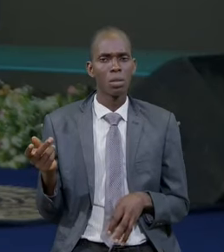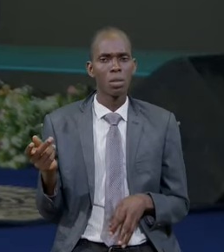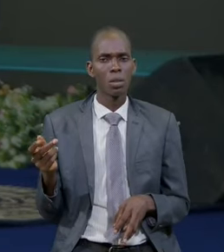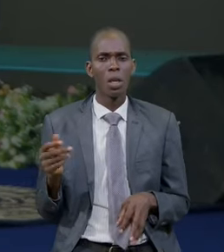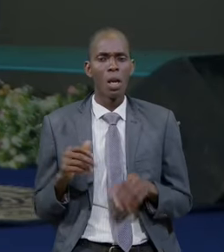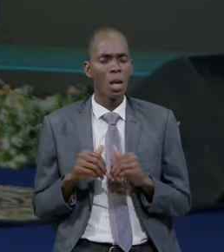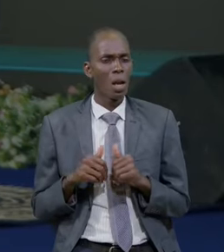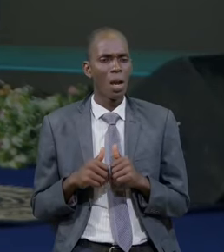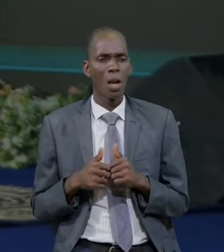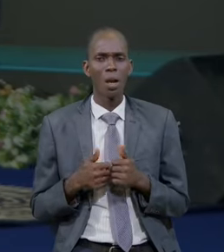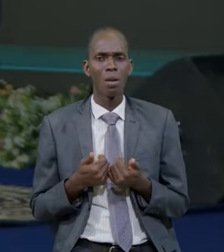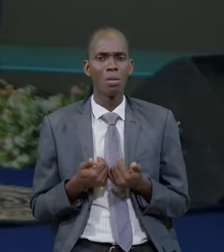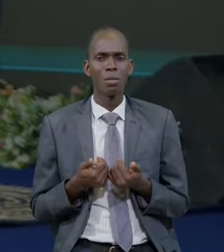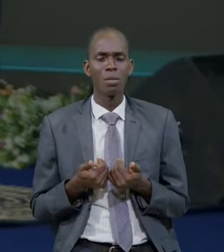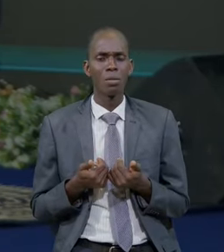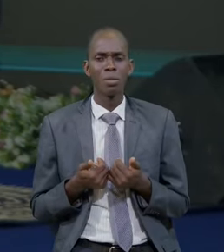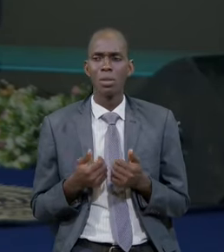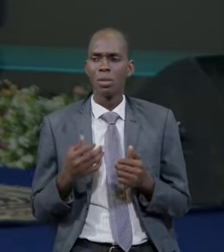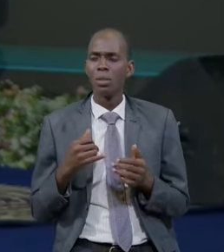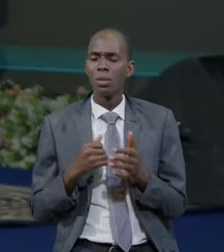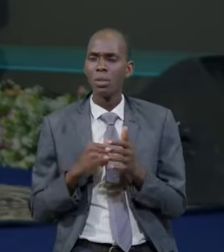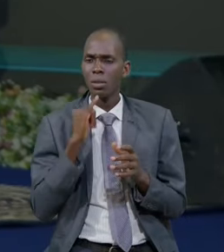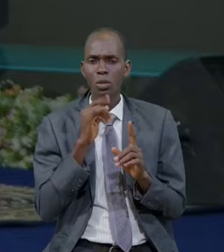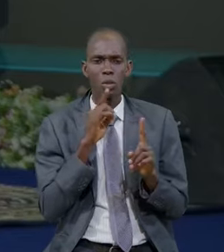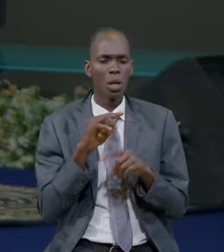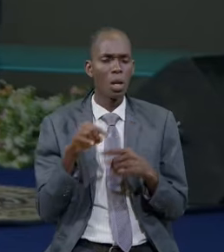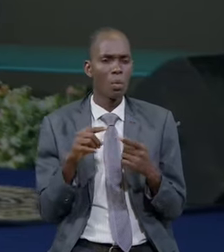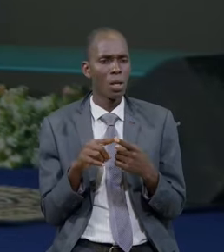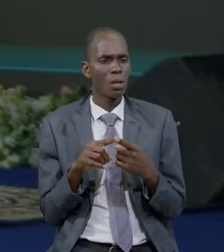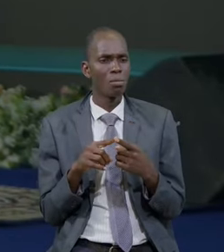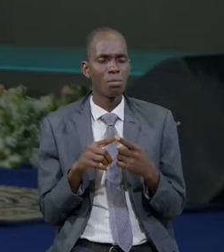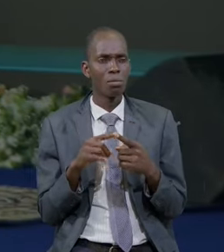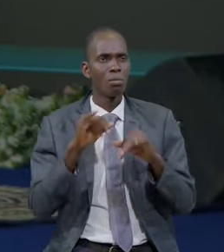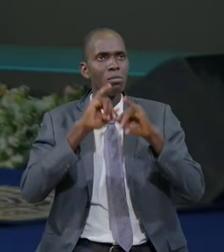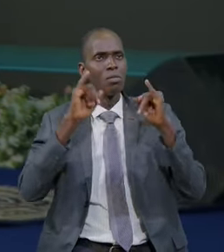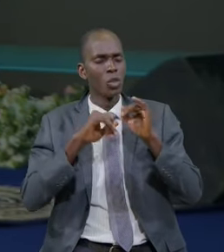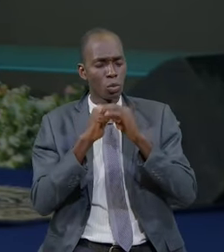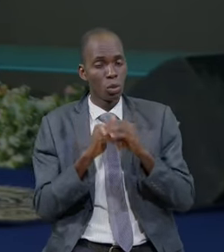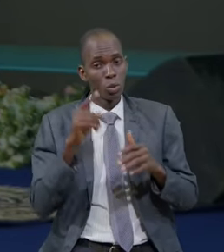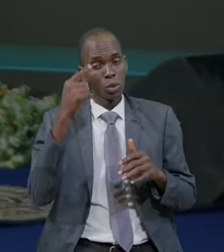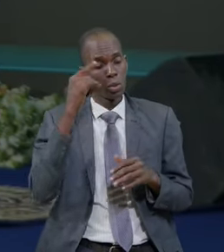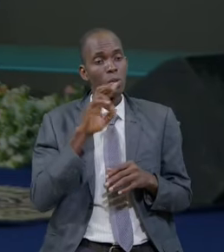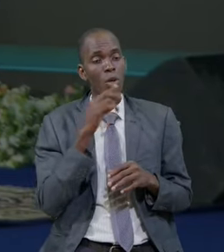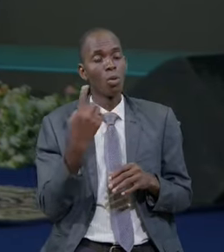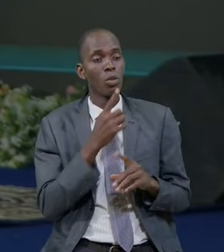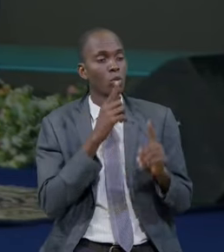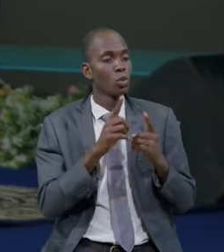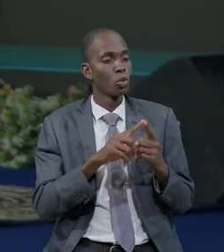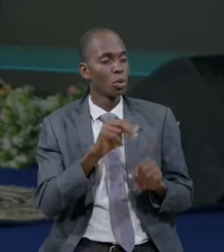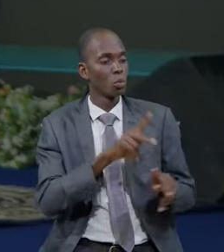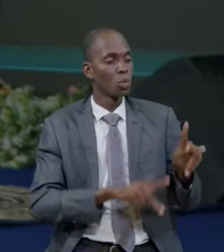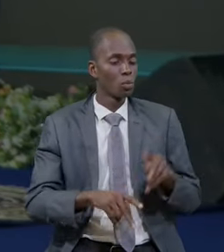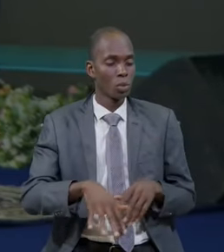Pourquoi est-ce que tu parles de l'idolâtrie? Tu penses que tu parles aux gens locaux, de la